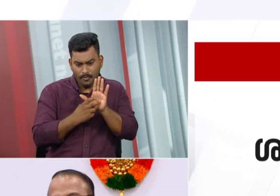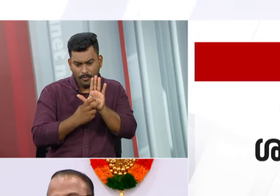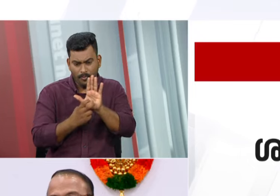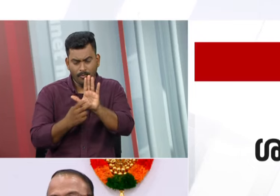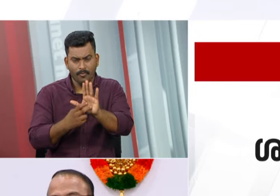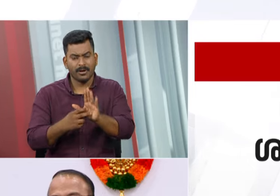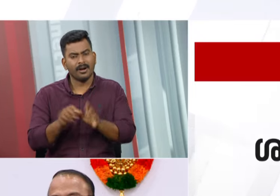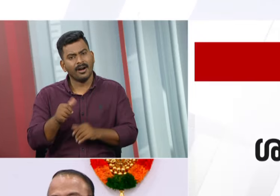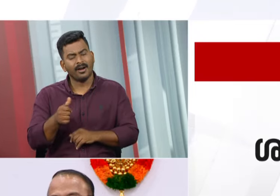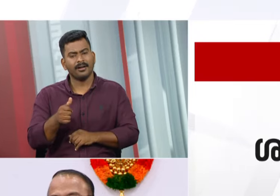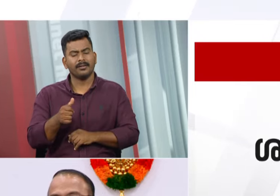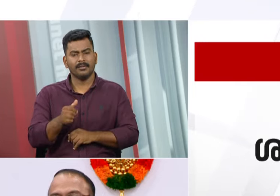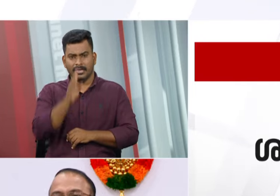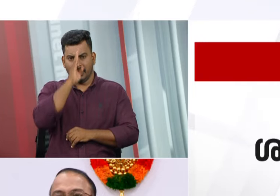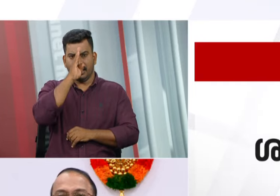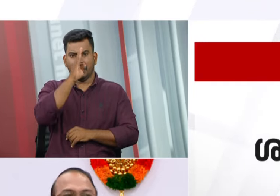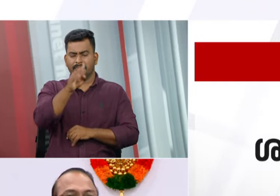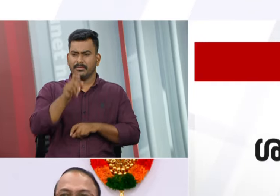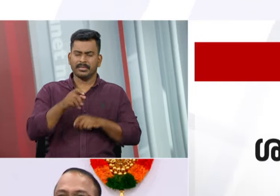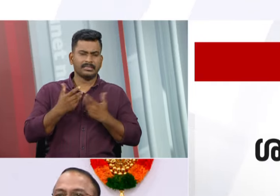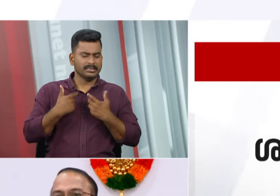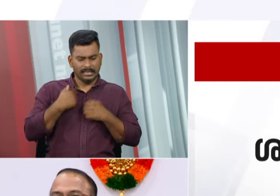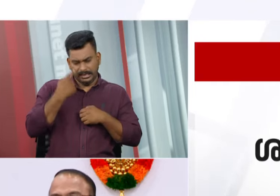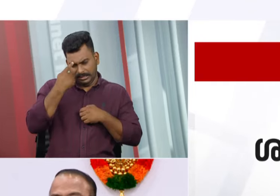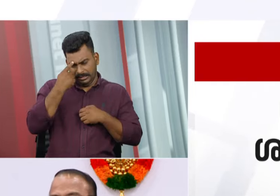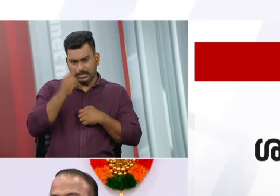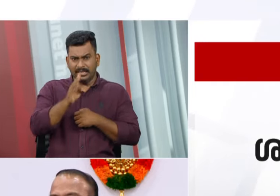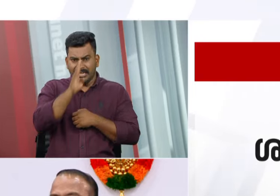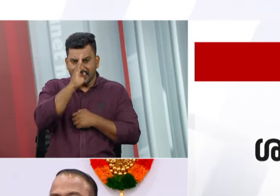ഉണ്ടാവുന്നത്. അതൊരു ആശ്വാസ്യമല്ല.